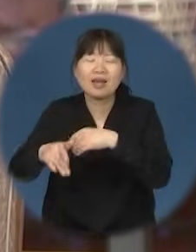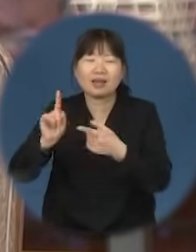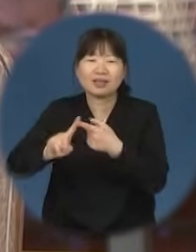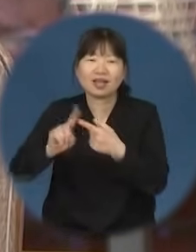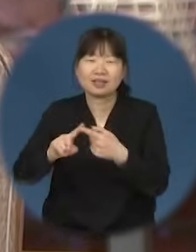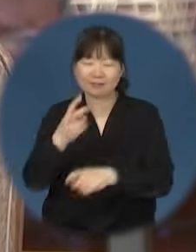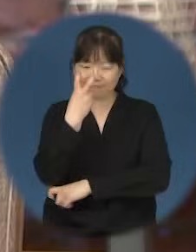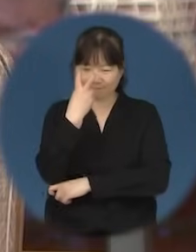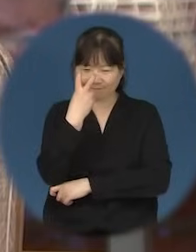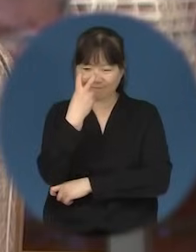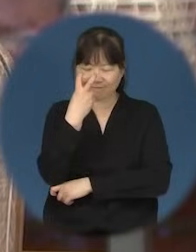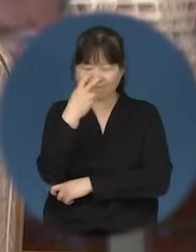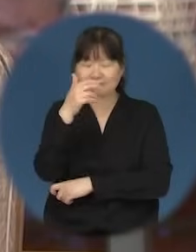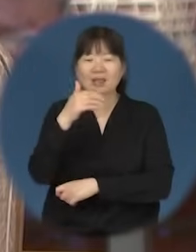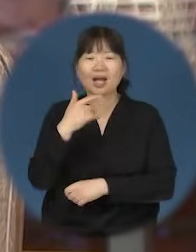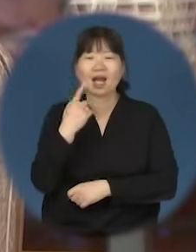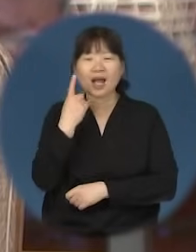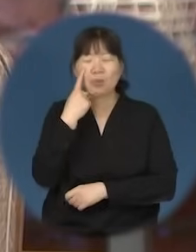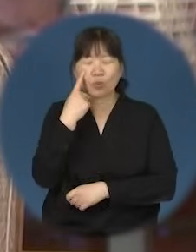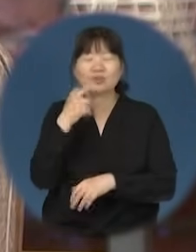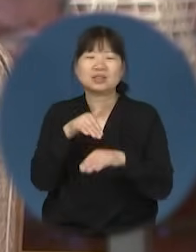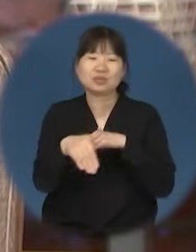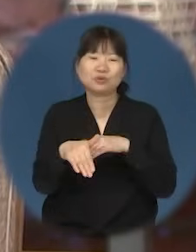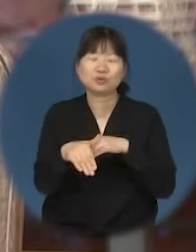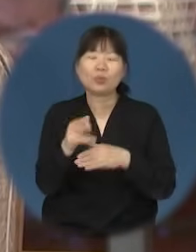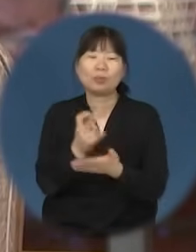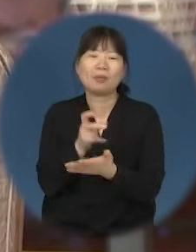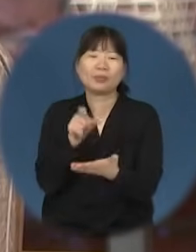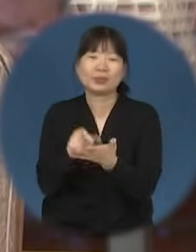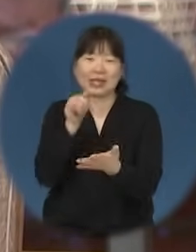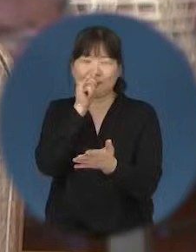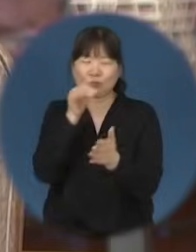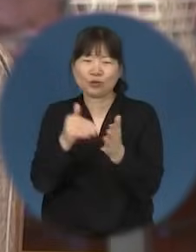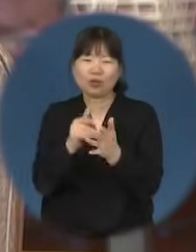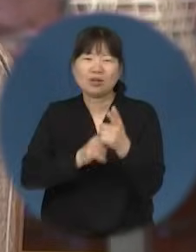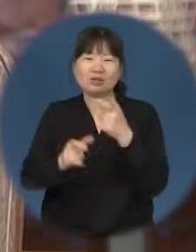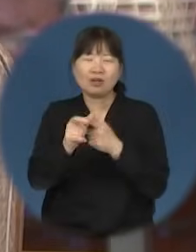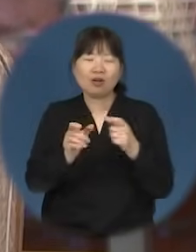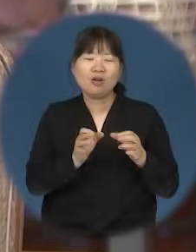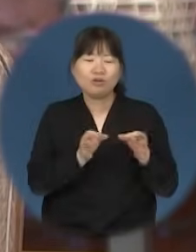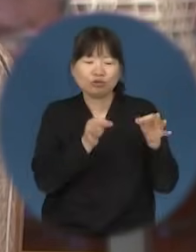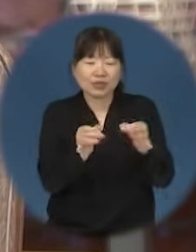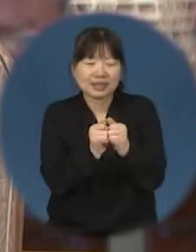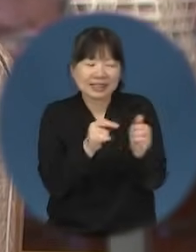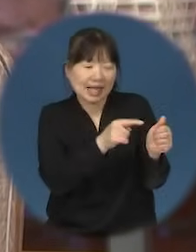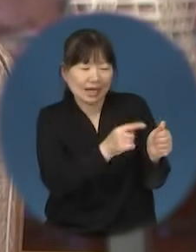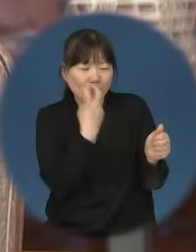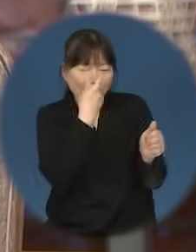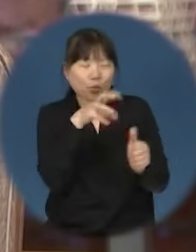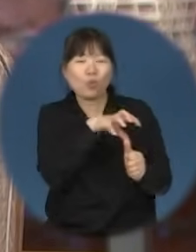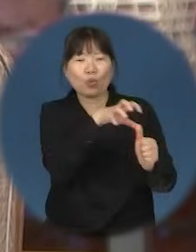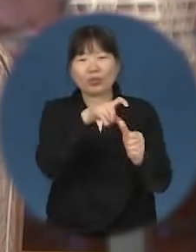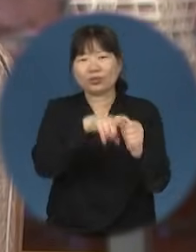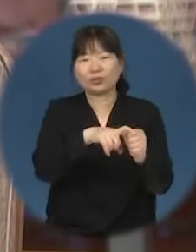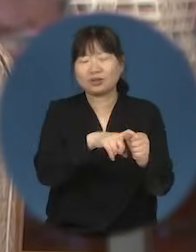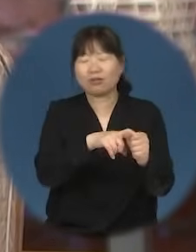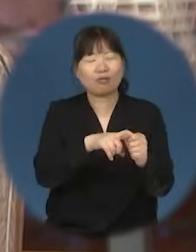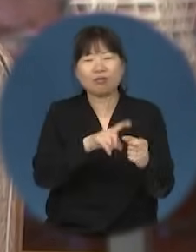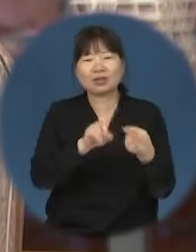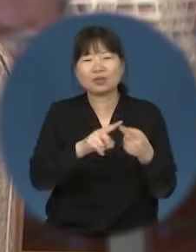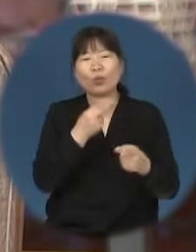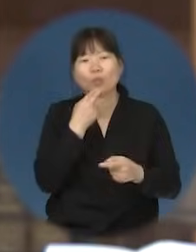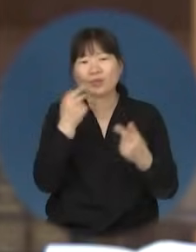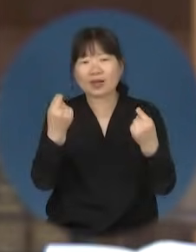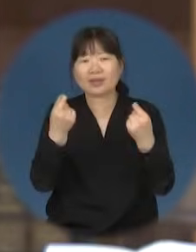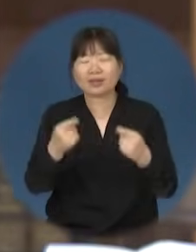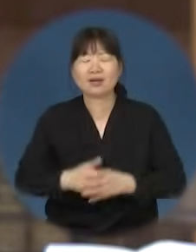한번 지켜보겠다. 이런 정도만 지금 돼 있고 정확하게 투자자를 보호하기 위한 그런 상태는 아직 안